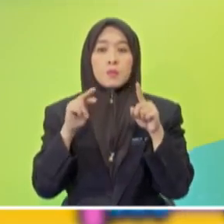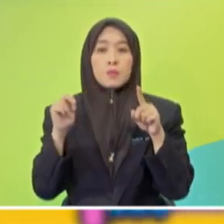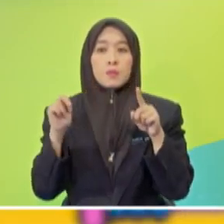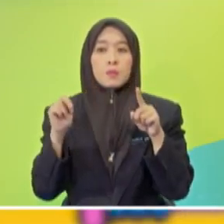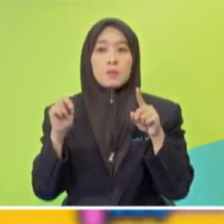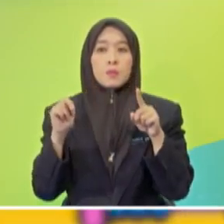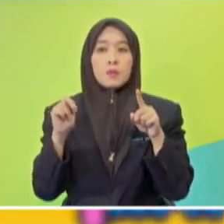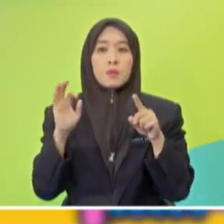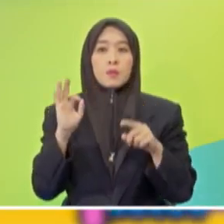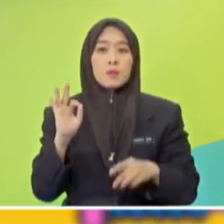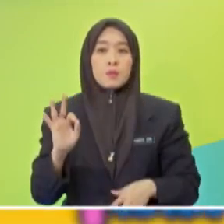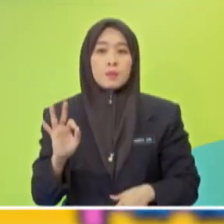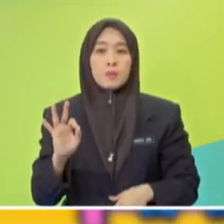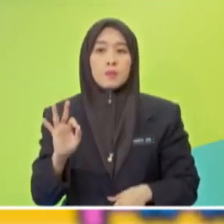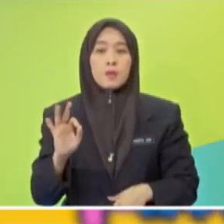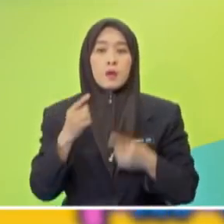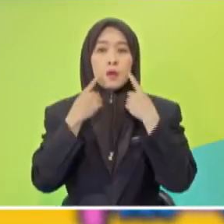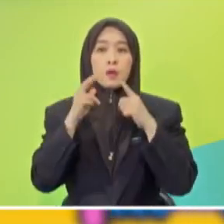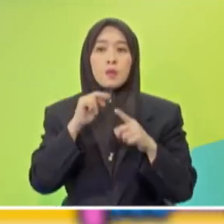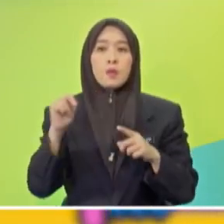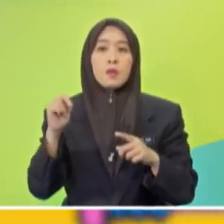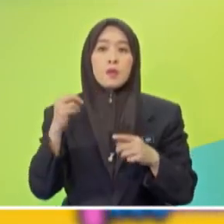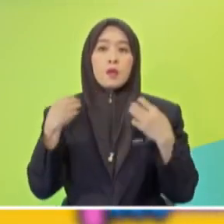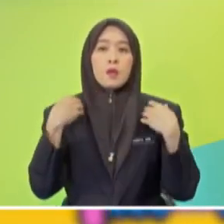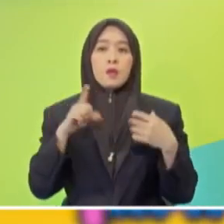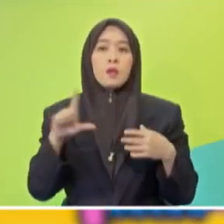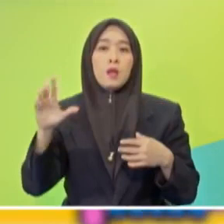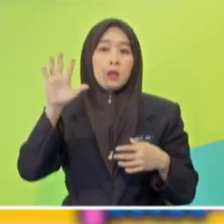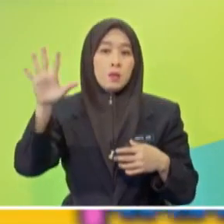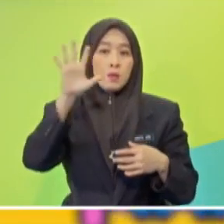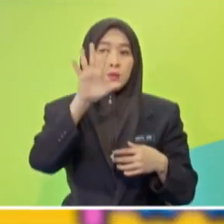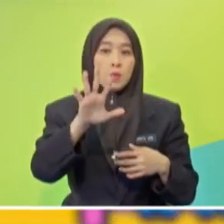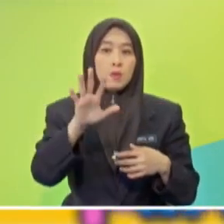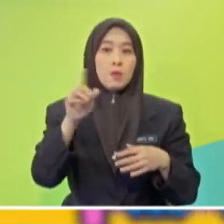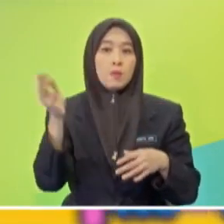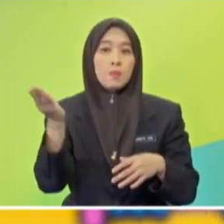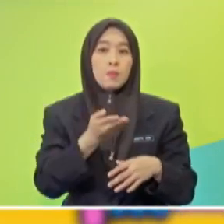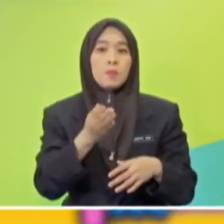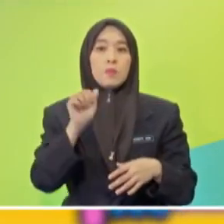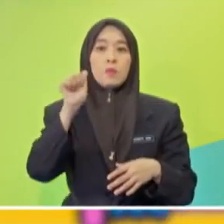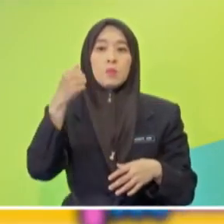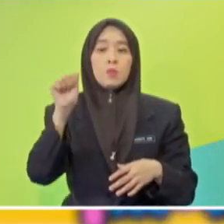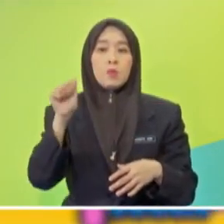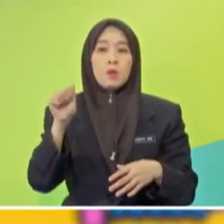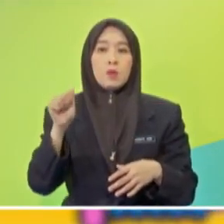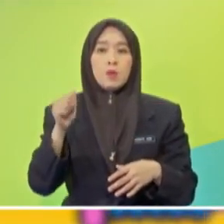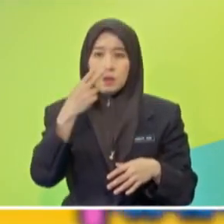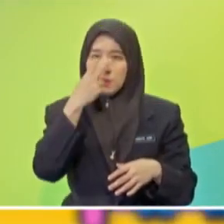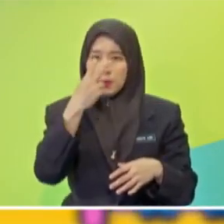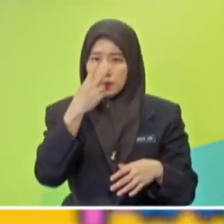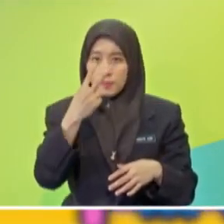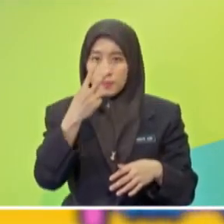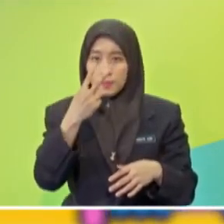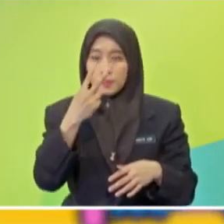Oke jawabannya adalah 55/10 oke rata-raka yang lain dapat tak 5510